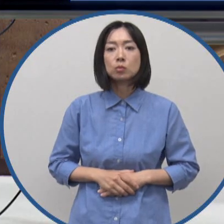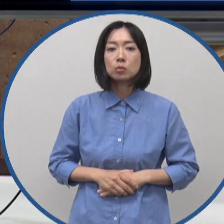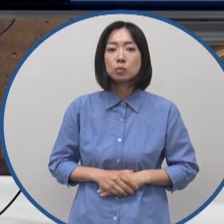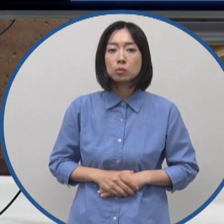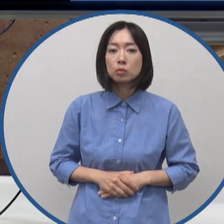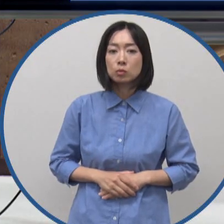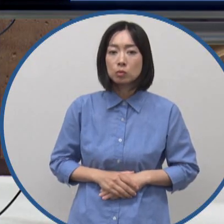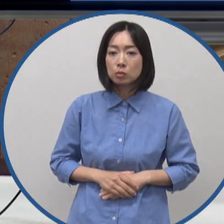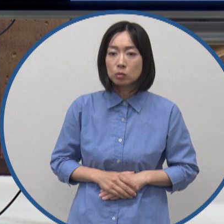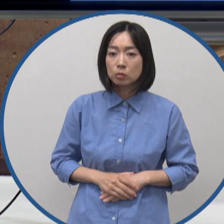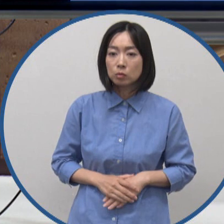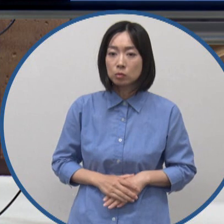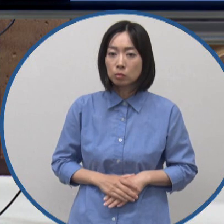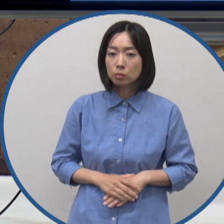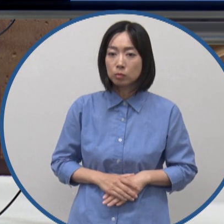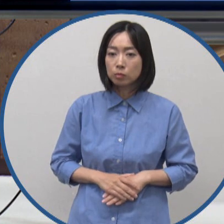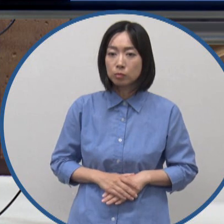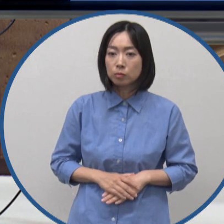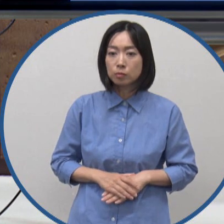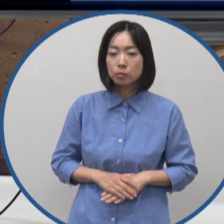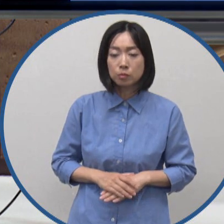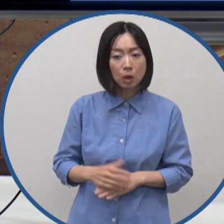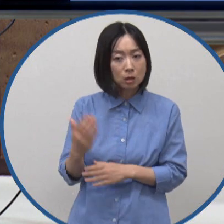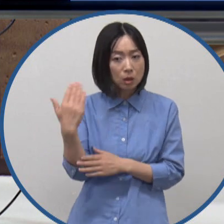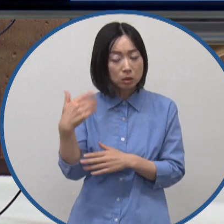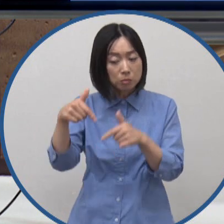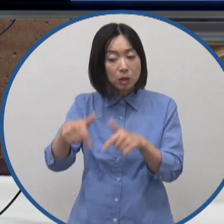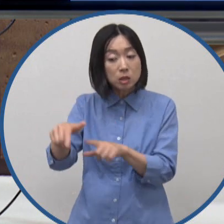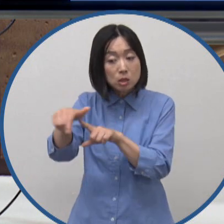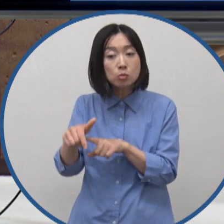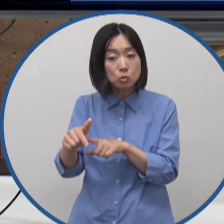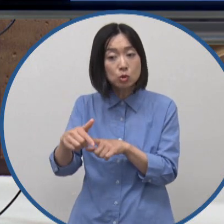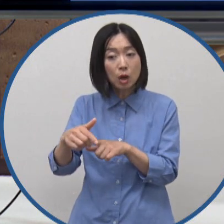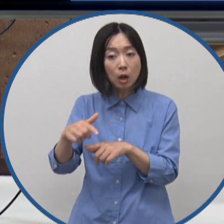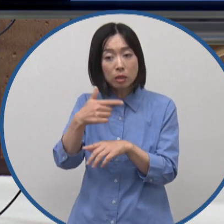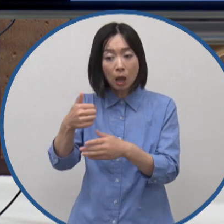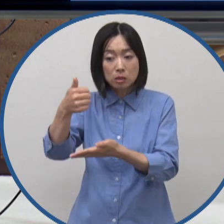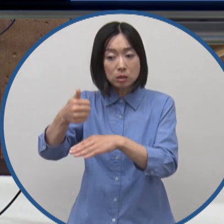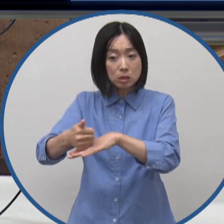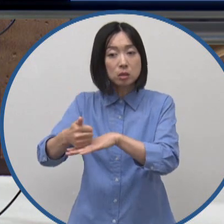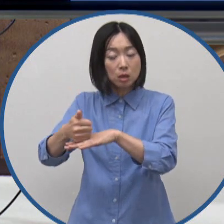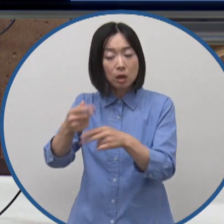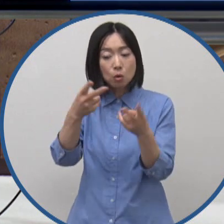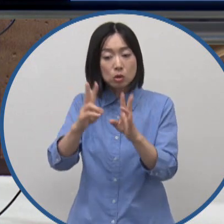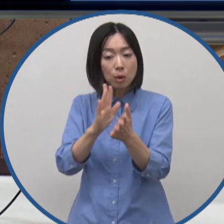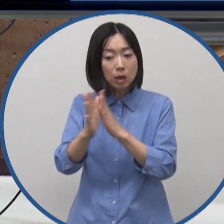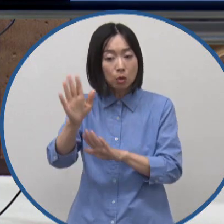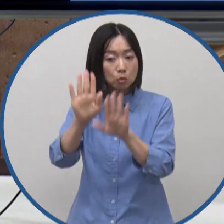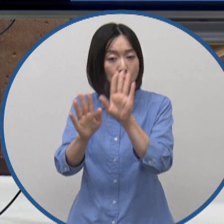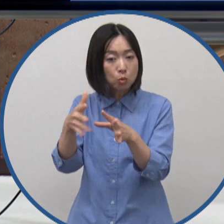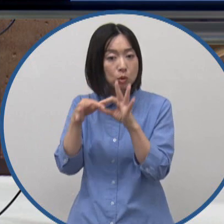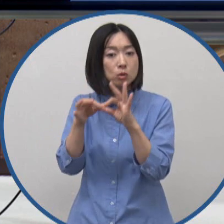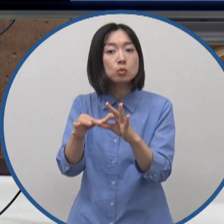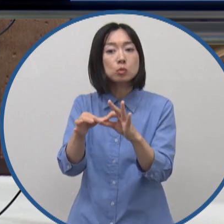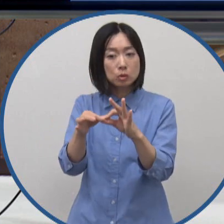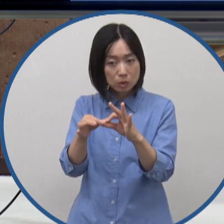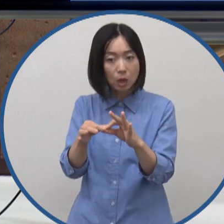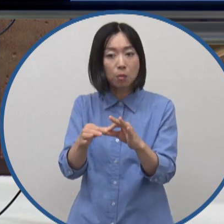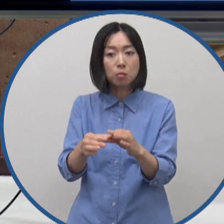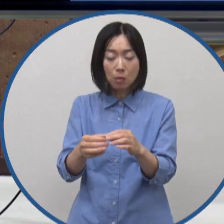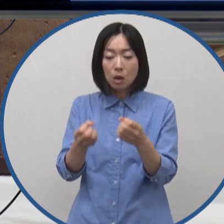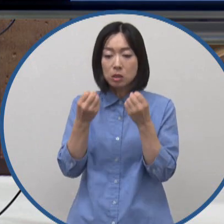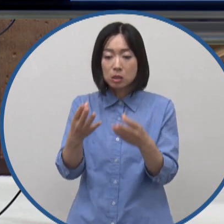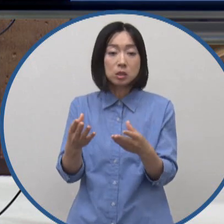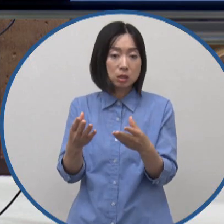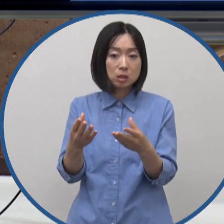今の話と一部重なるところがあるんですが、先ほど西村大臣は国会でですね、広島県の状況について新規感染者